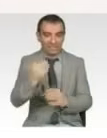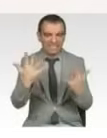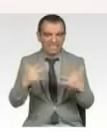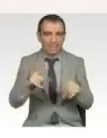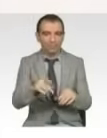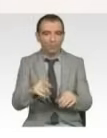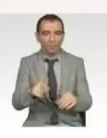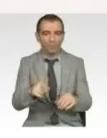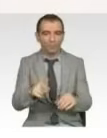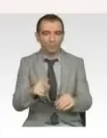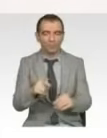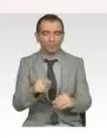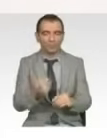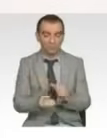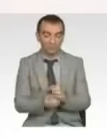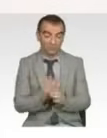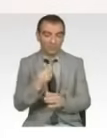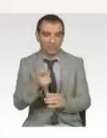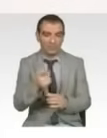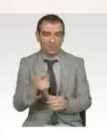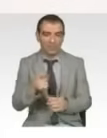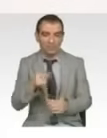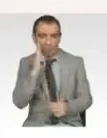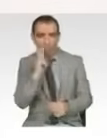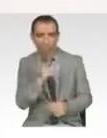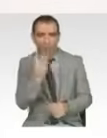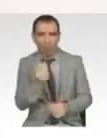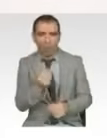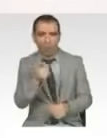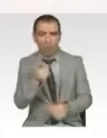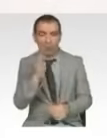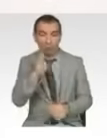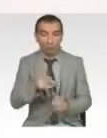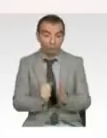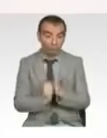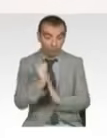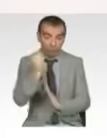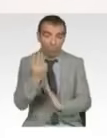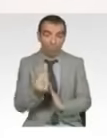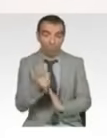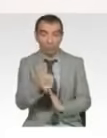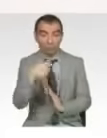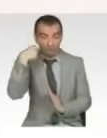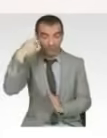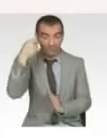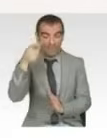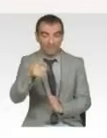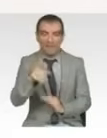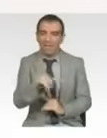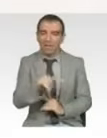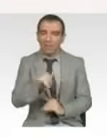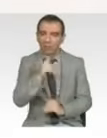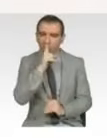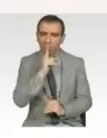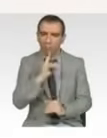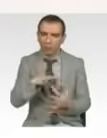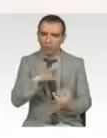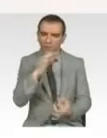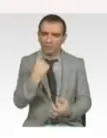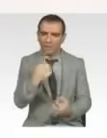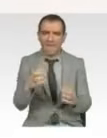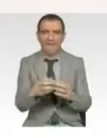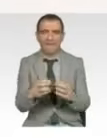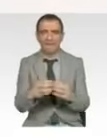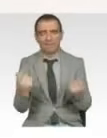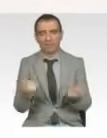program kullandık. Görsel olarak çok yüksek seviyede oldu filmimiz. Yaklaşık 100 kişilik bir ekiple